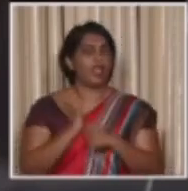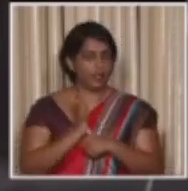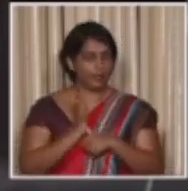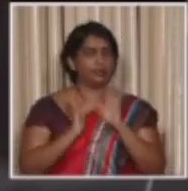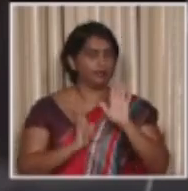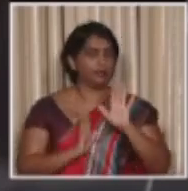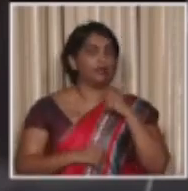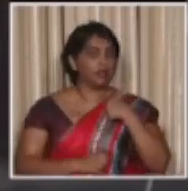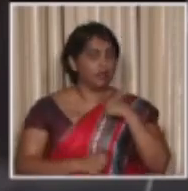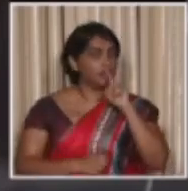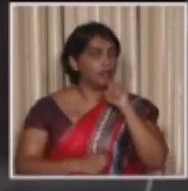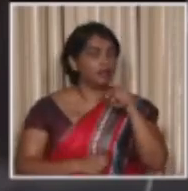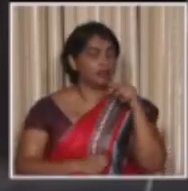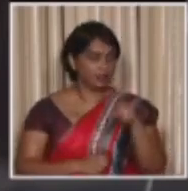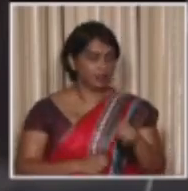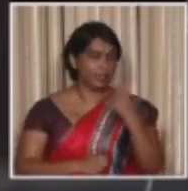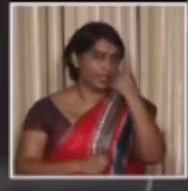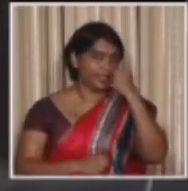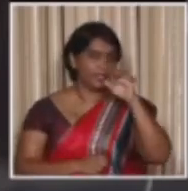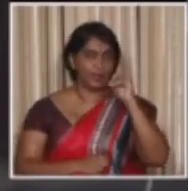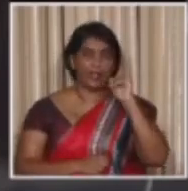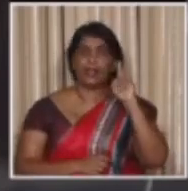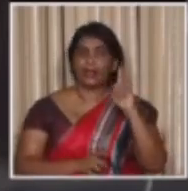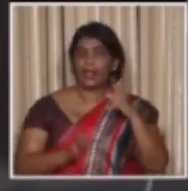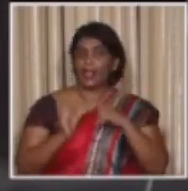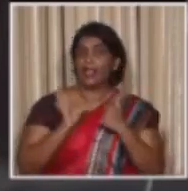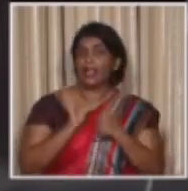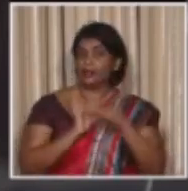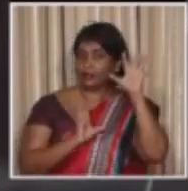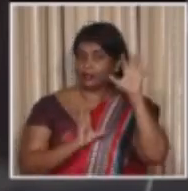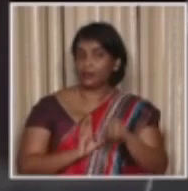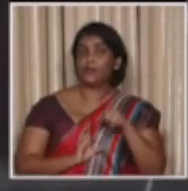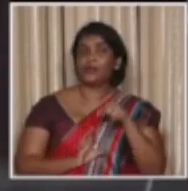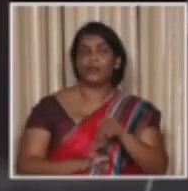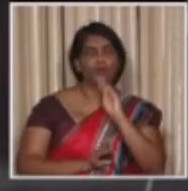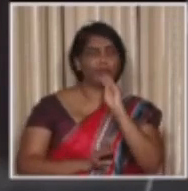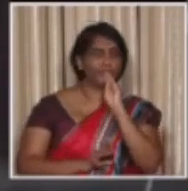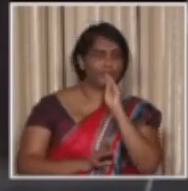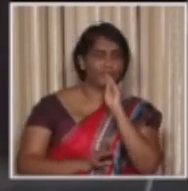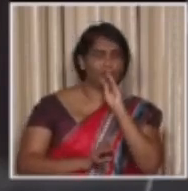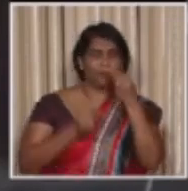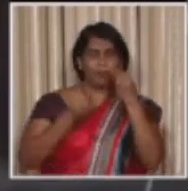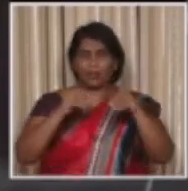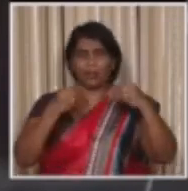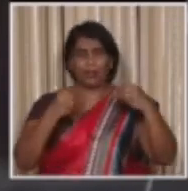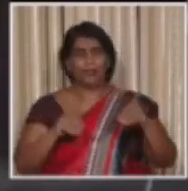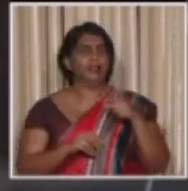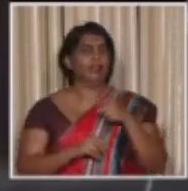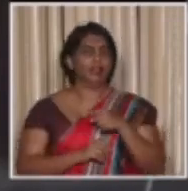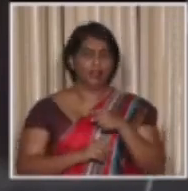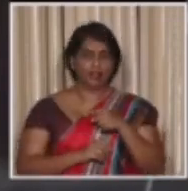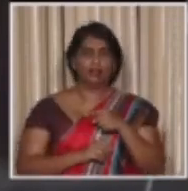කියන්නේ මේ 1961 පනත ගෙනල්ලා මේකට නිකන් පොඩි පොඩි